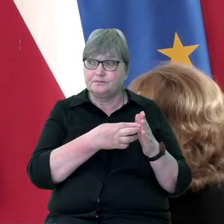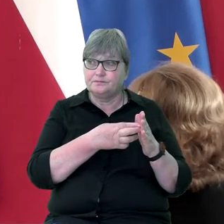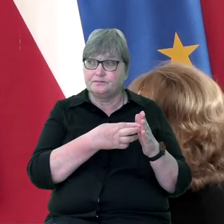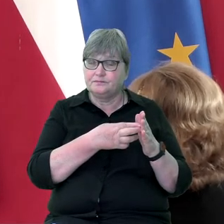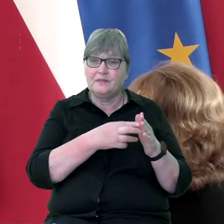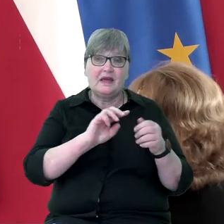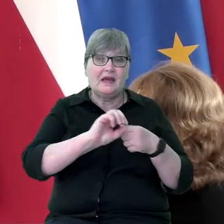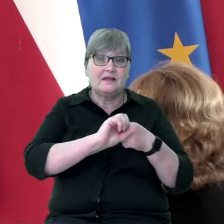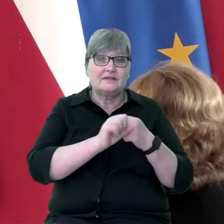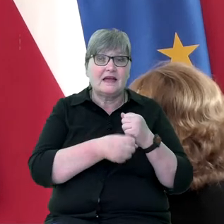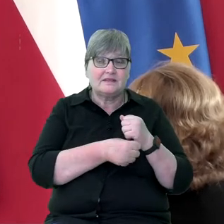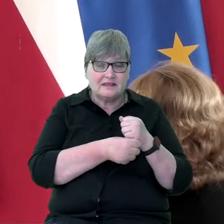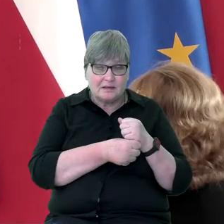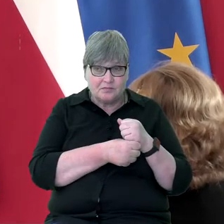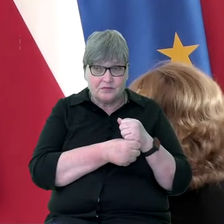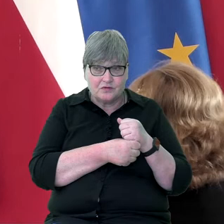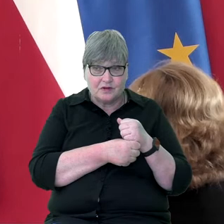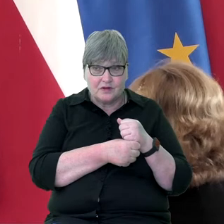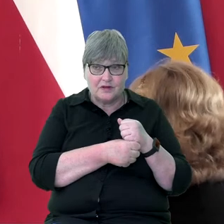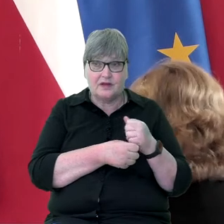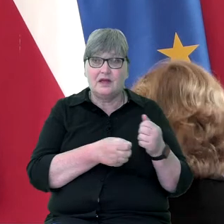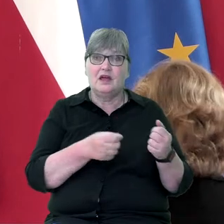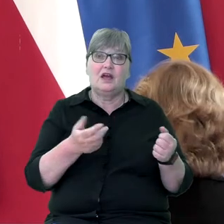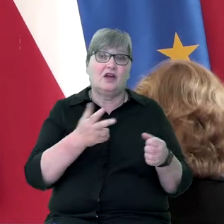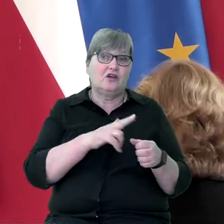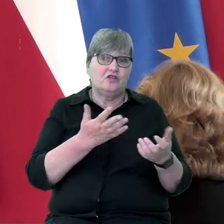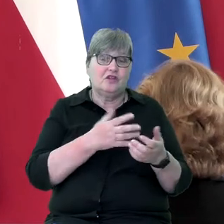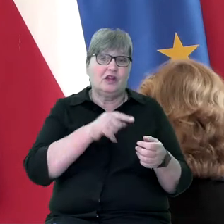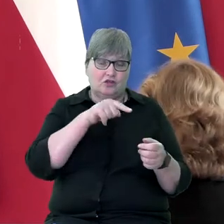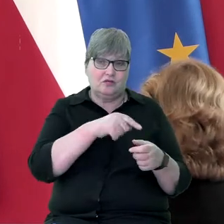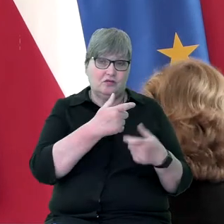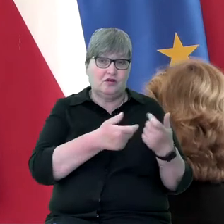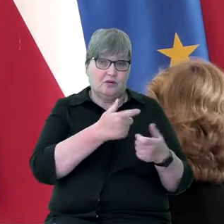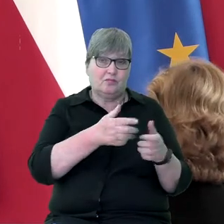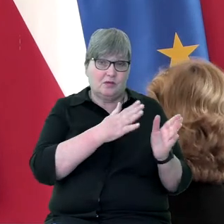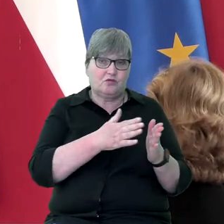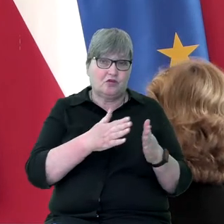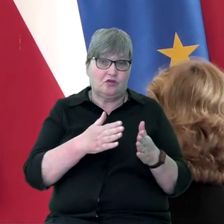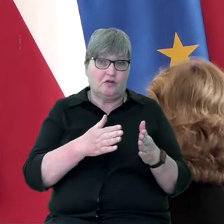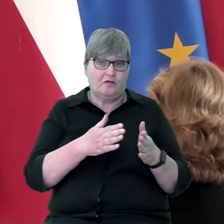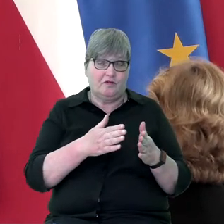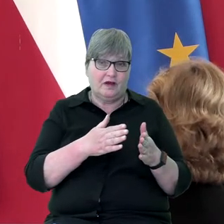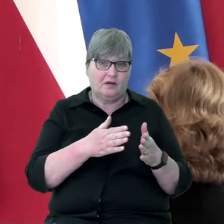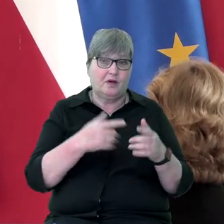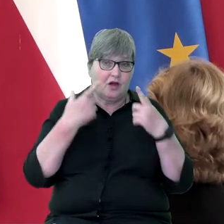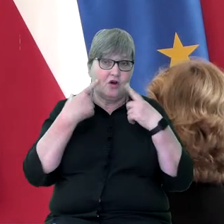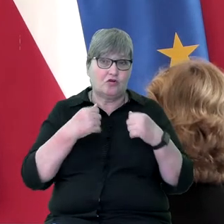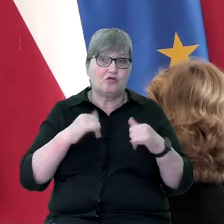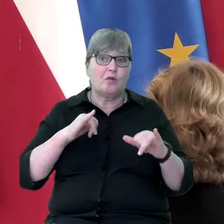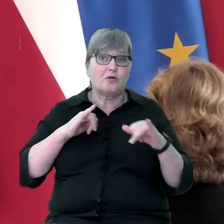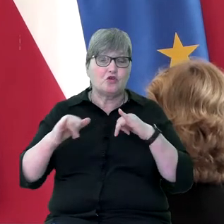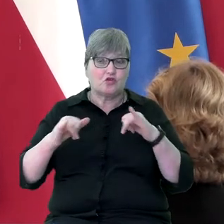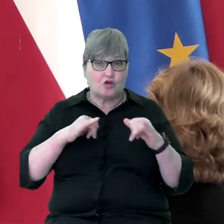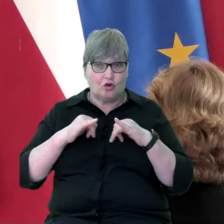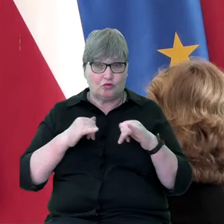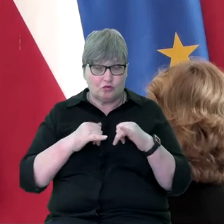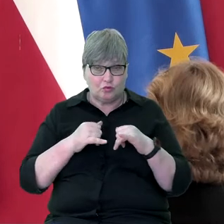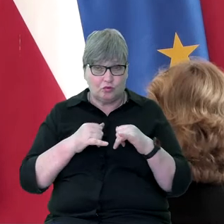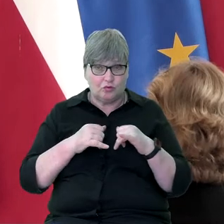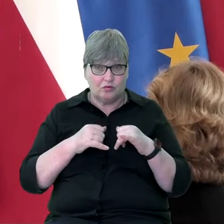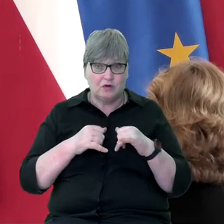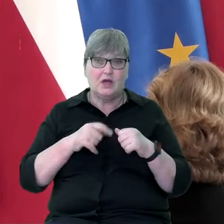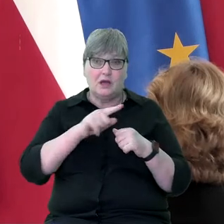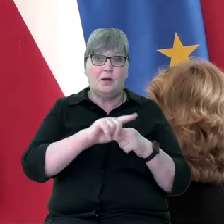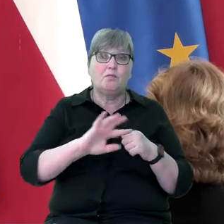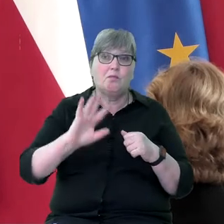zastępcza, którą no, tworzyli delegaci rządu, którzy mieli no, mandat wynikający z powołania